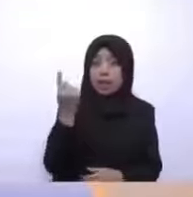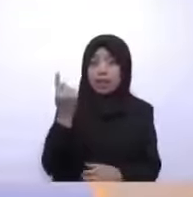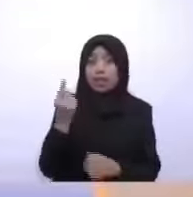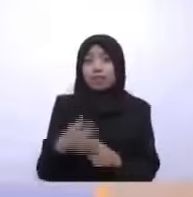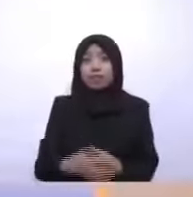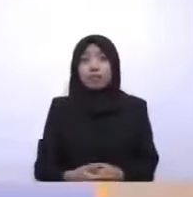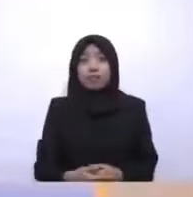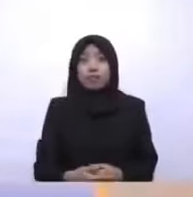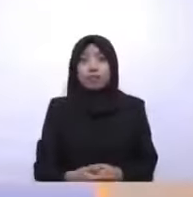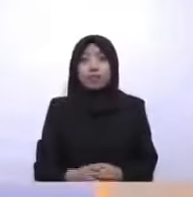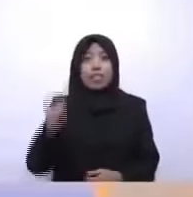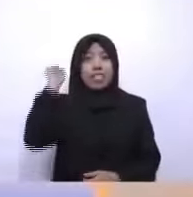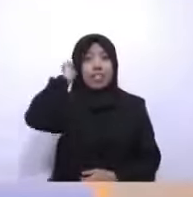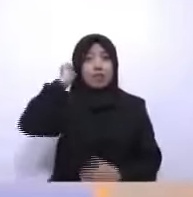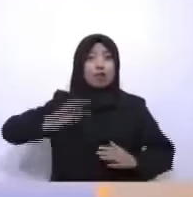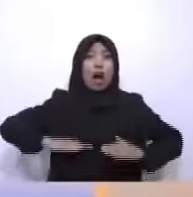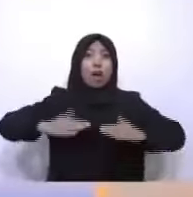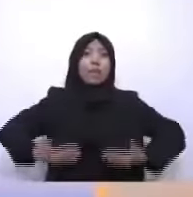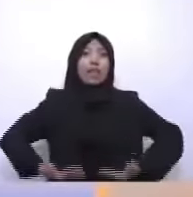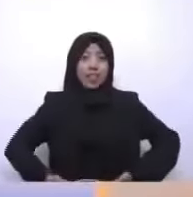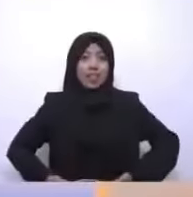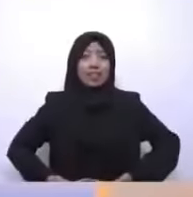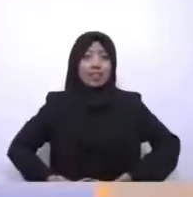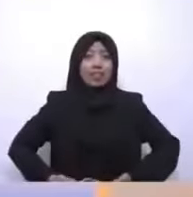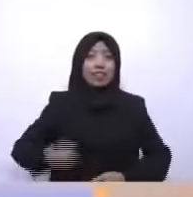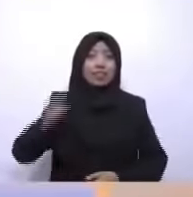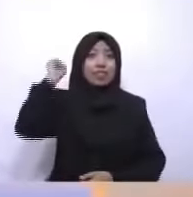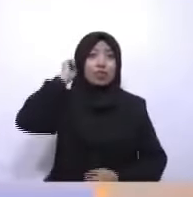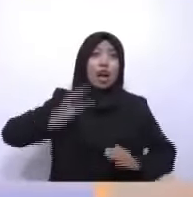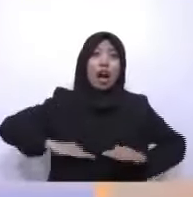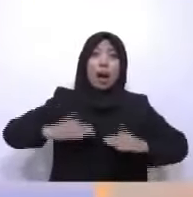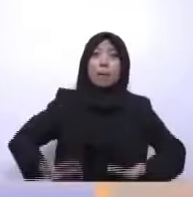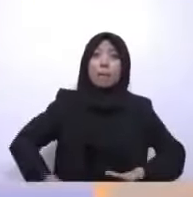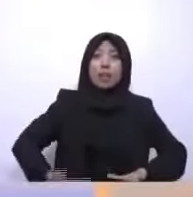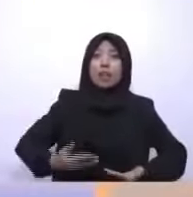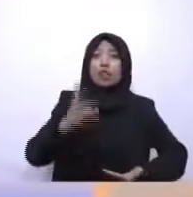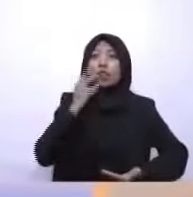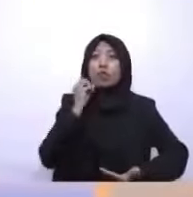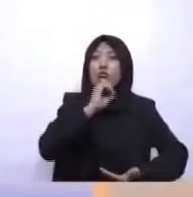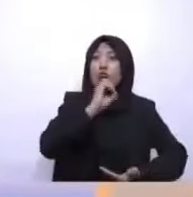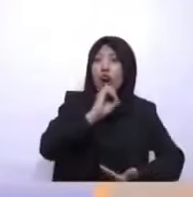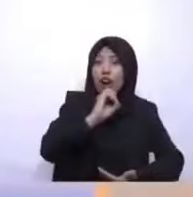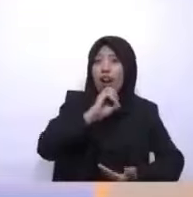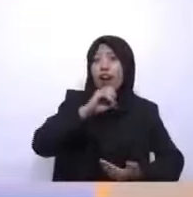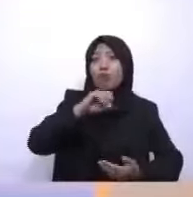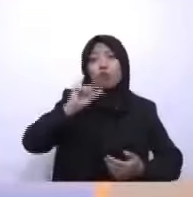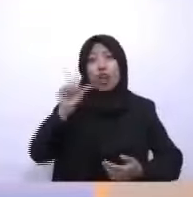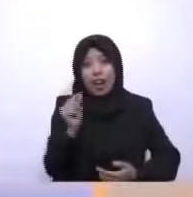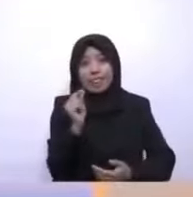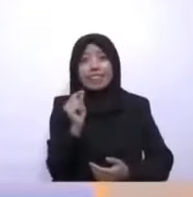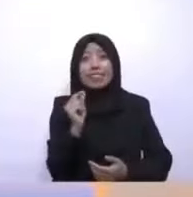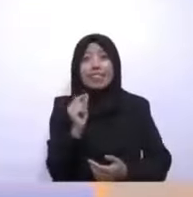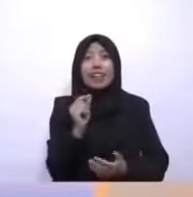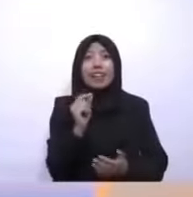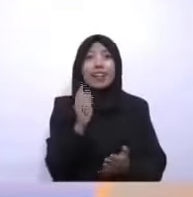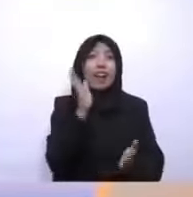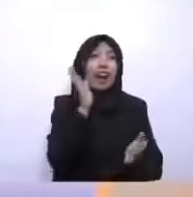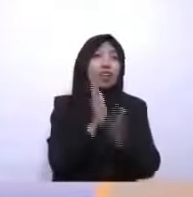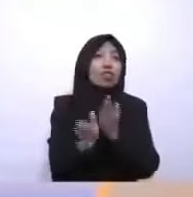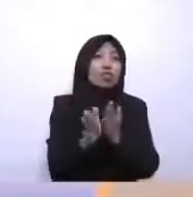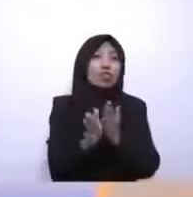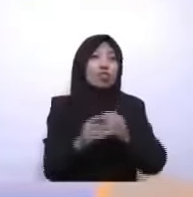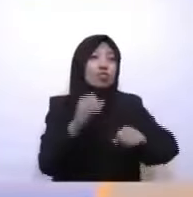mulai ibu hamil. Ibu hamil dari 0 kehamilan 1 bulan, mereka kita pasang